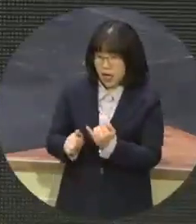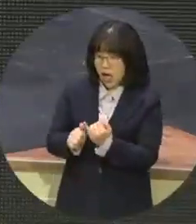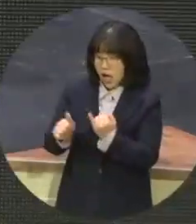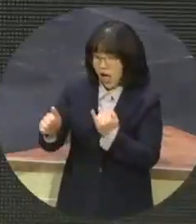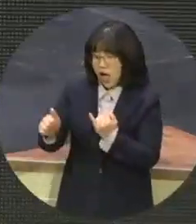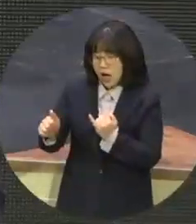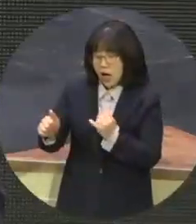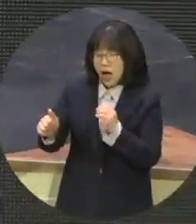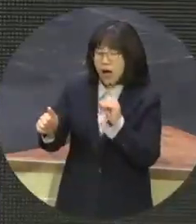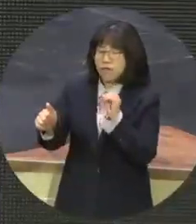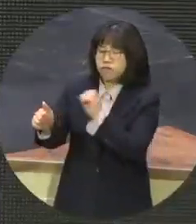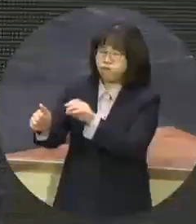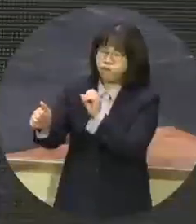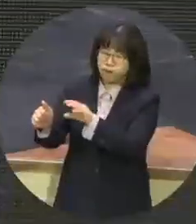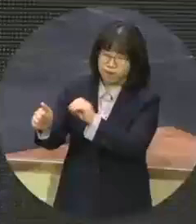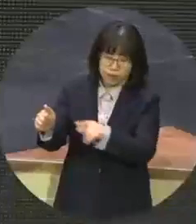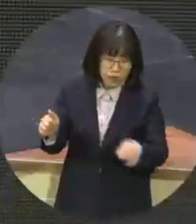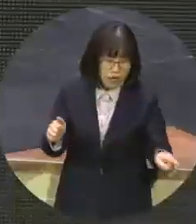첩 때문에 못 살겠다.